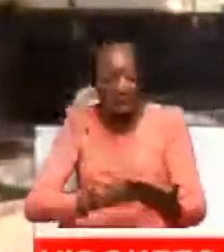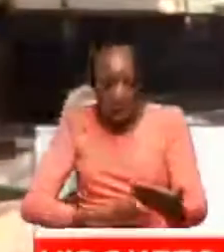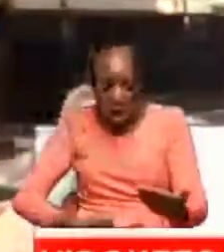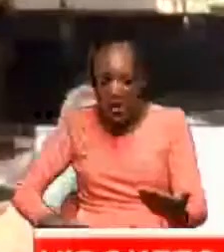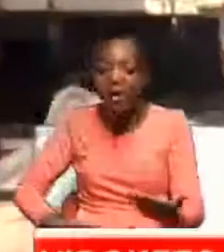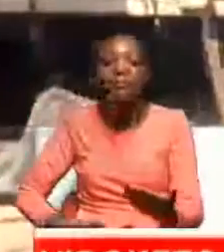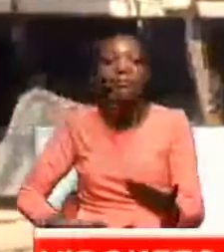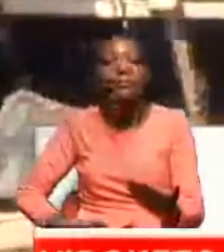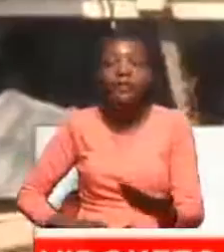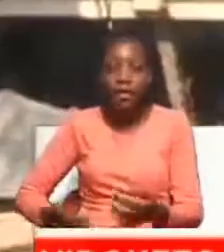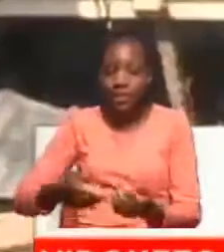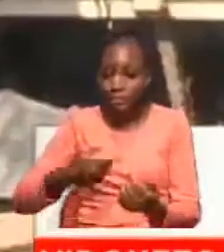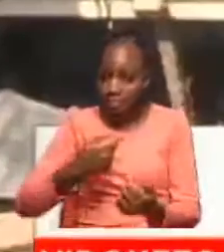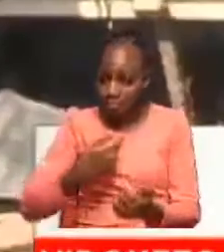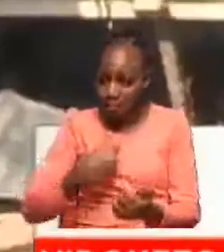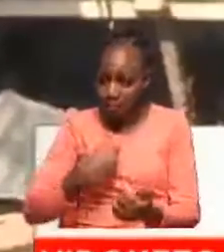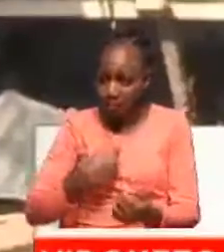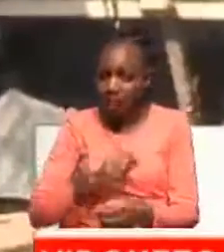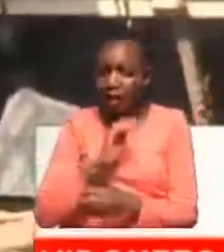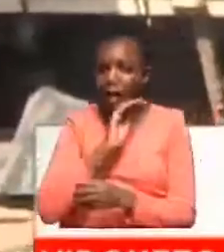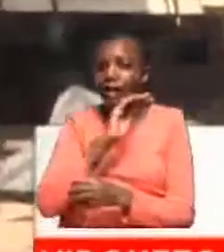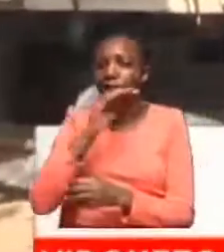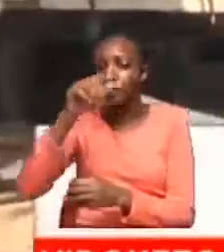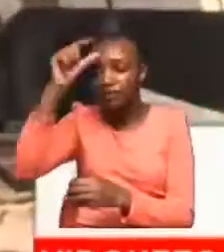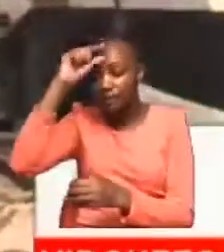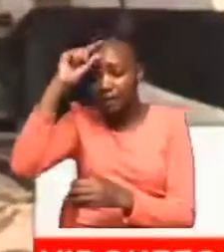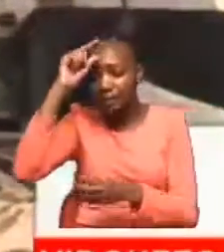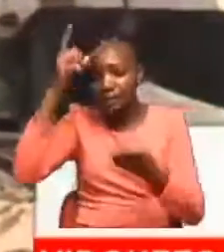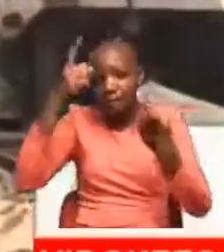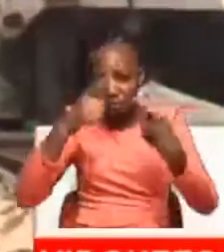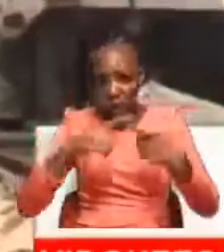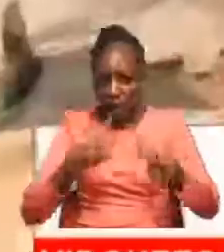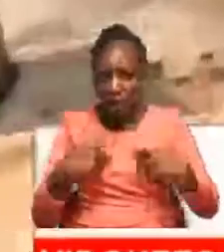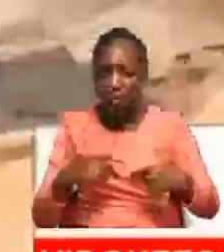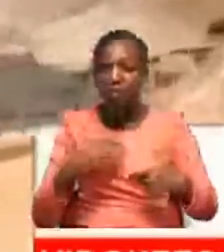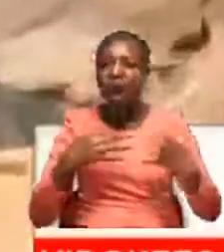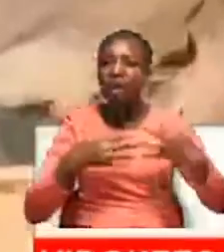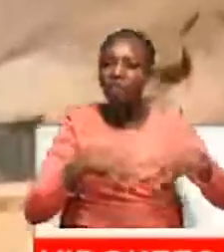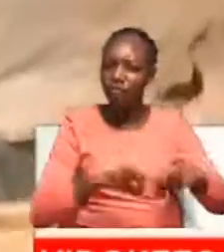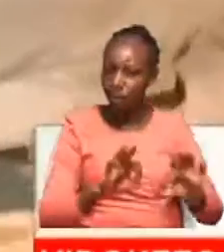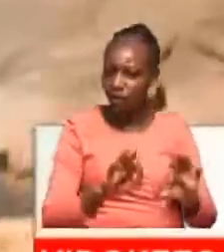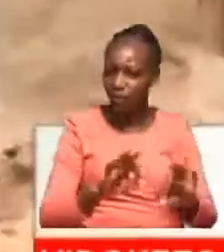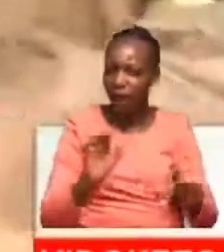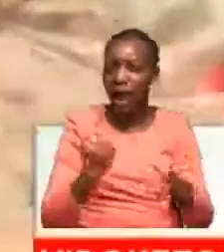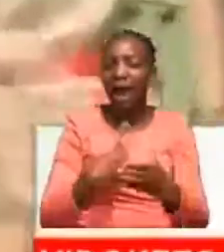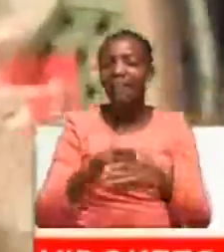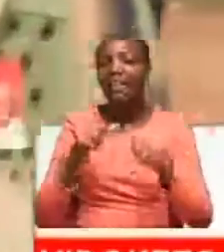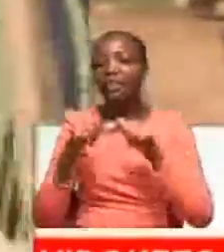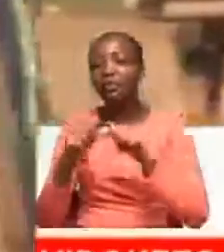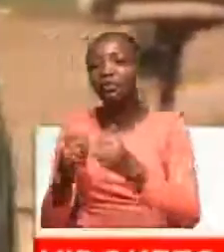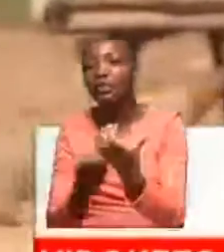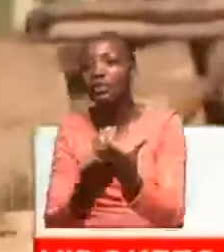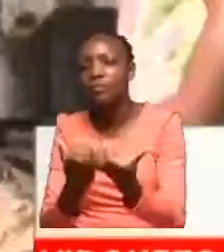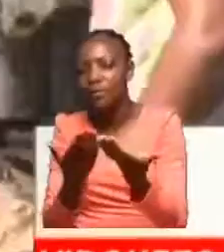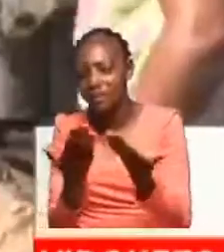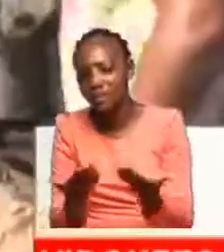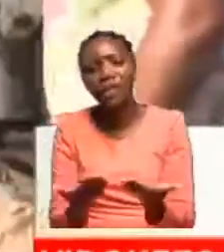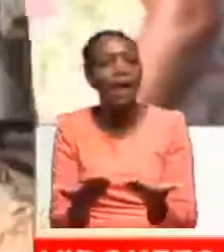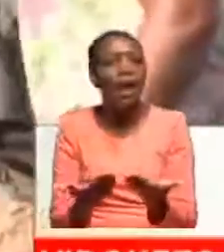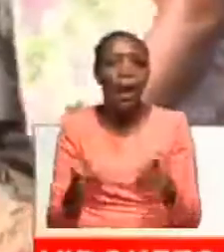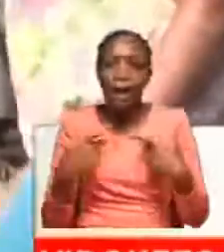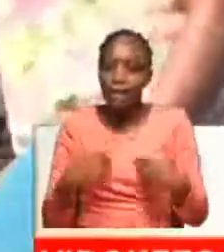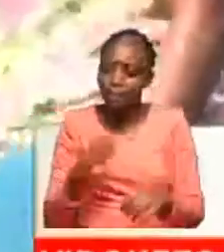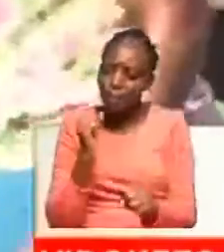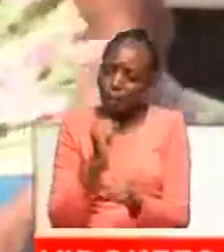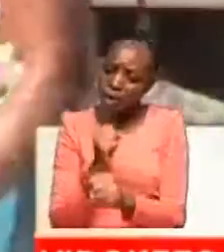Naomba serikali waache wananchi huru ili waweze kufanya biashara, kwa sababu biashara ndio wengi yao wanafanya biashara